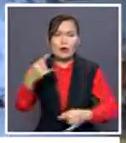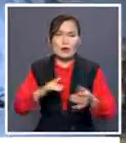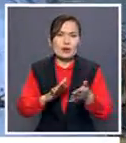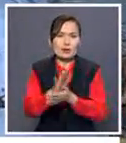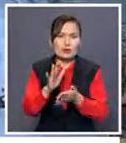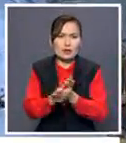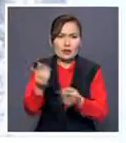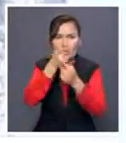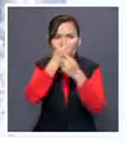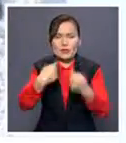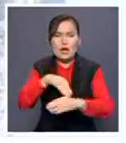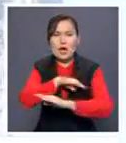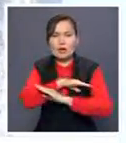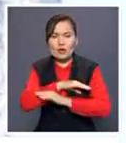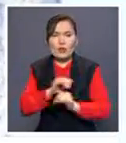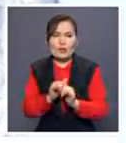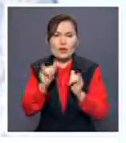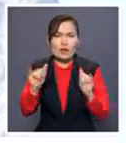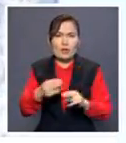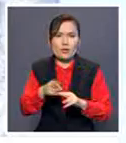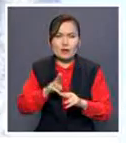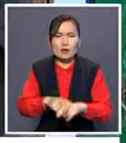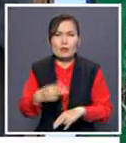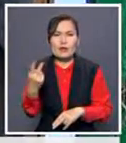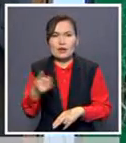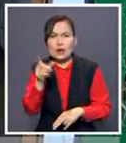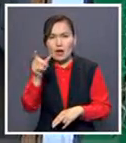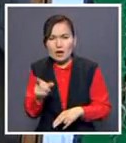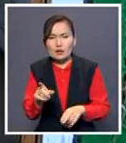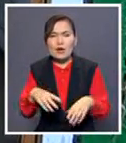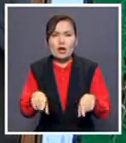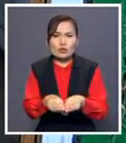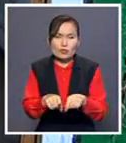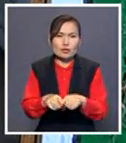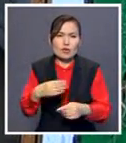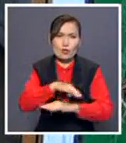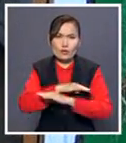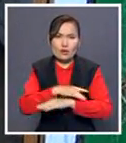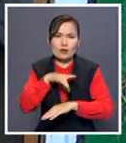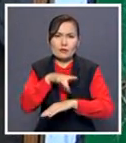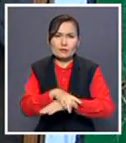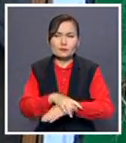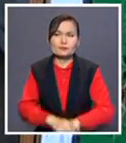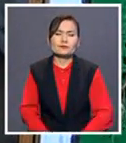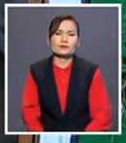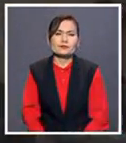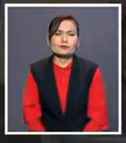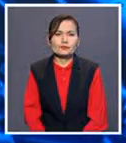құралдарының деректеріне сүйенсек, құрбандардың арасында британдық жұп бар. Қалғандары жайлы деректер қазір анықталып жатыр.